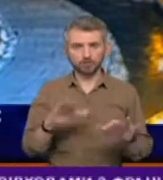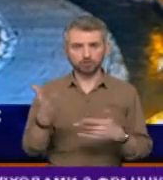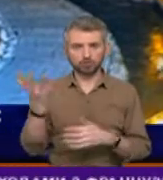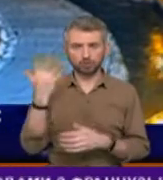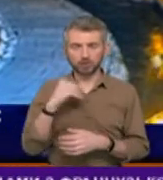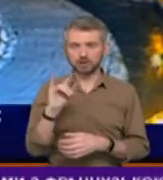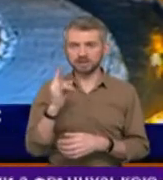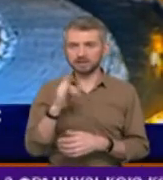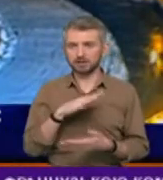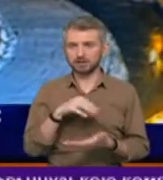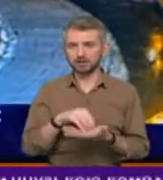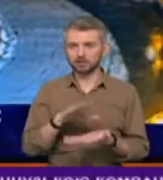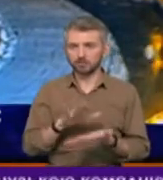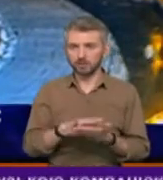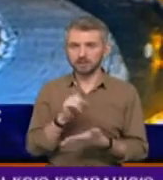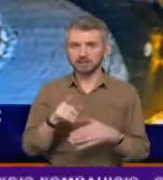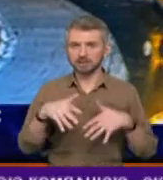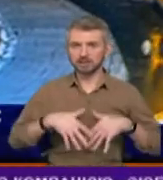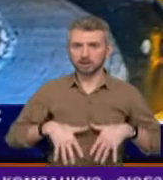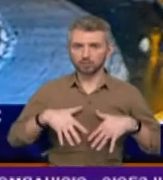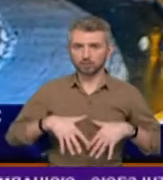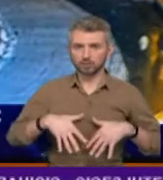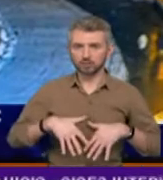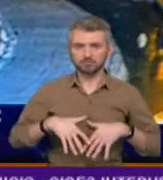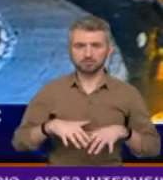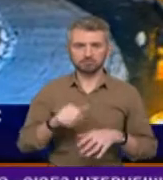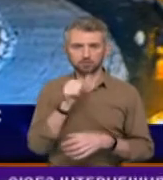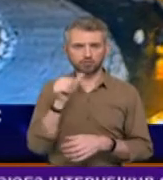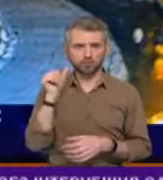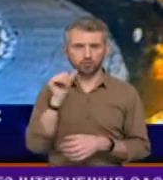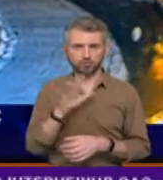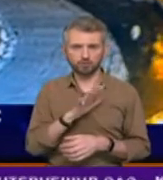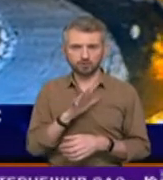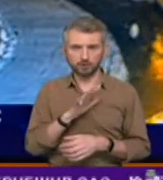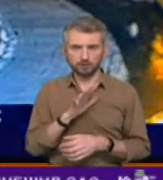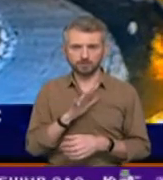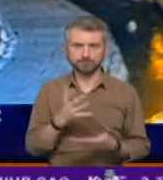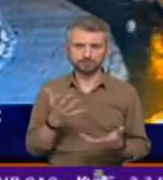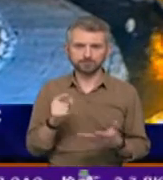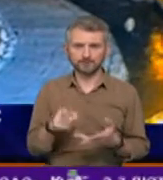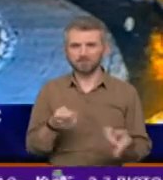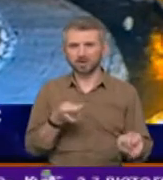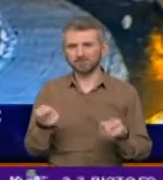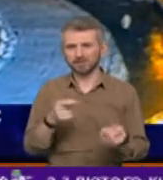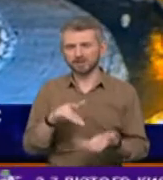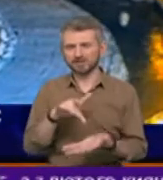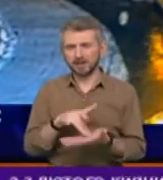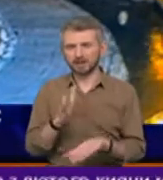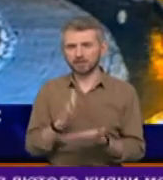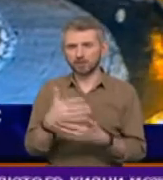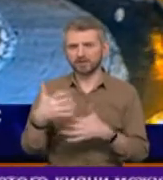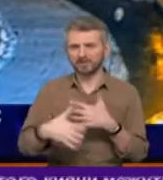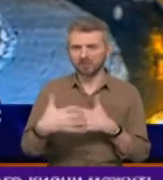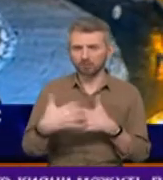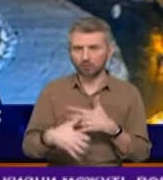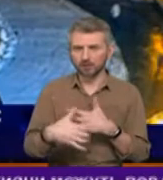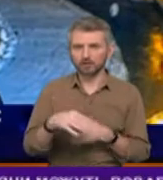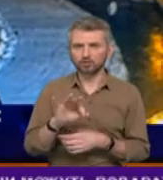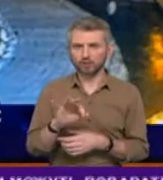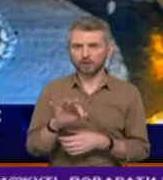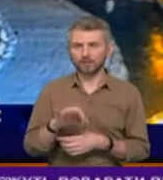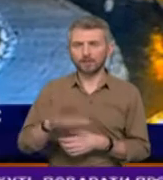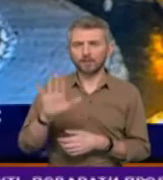навіть як би він гарно не підготувався, все може статися в житті, тому всім треба дійсно почитати правила, в який строк вони